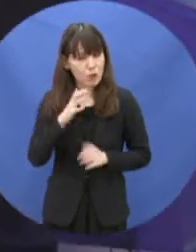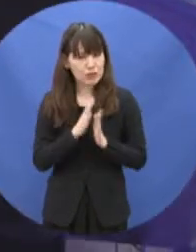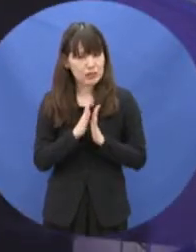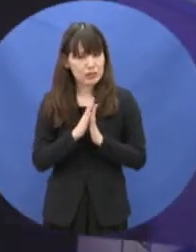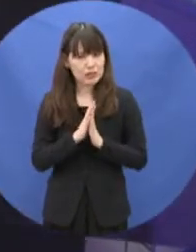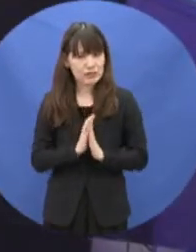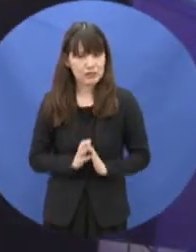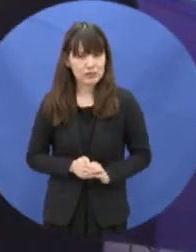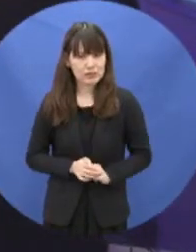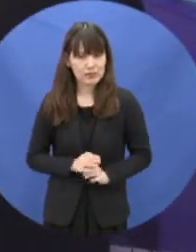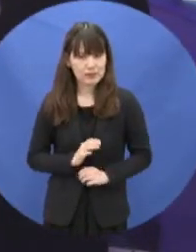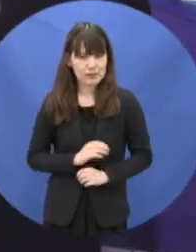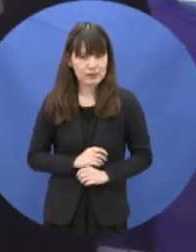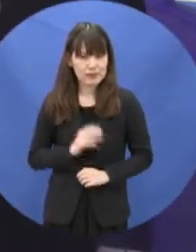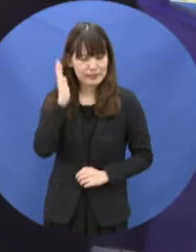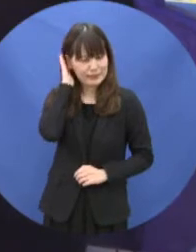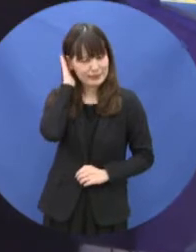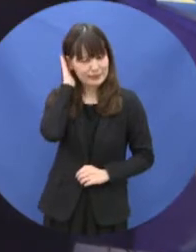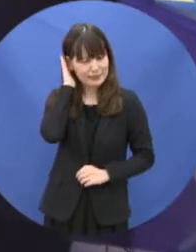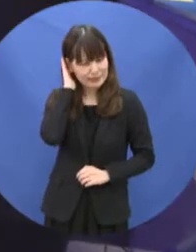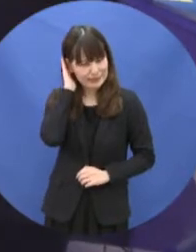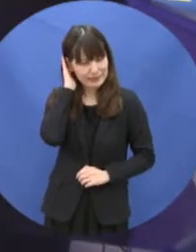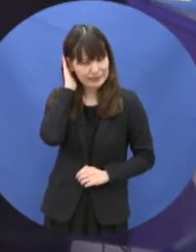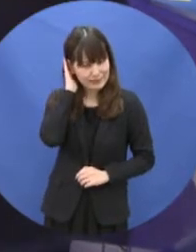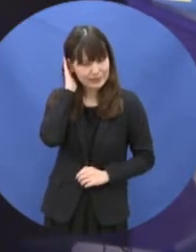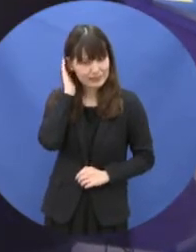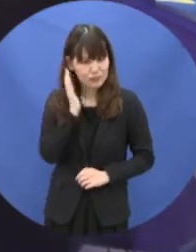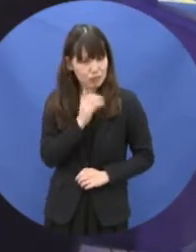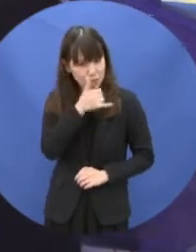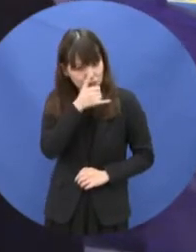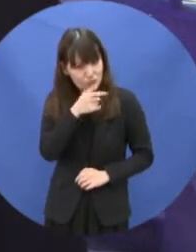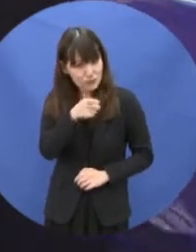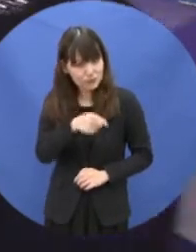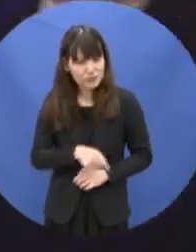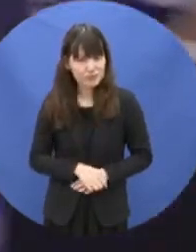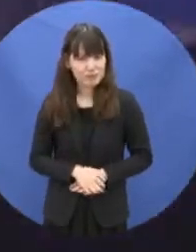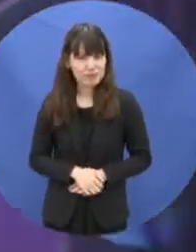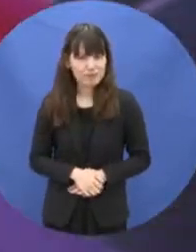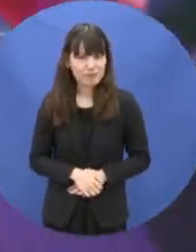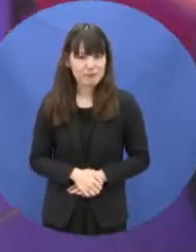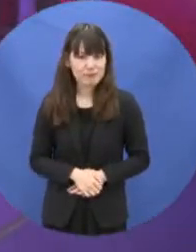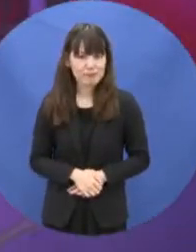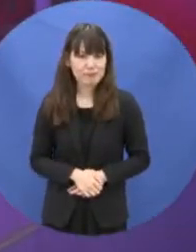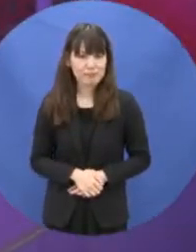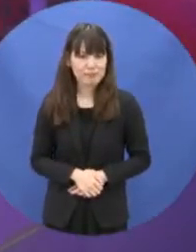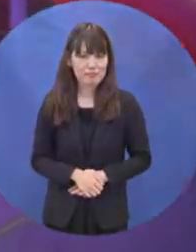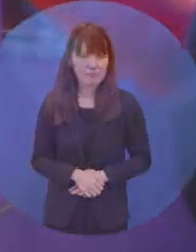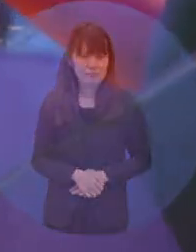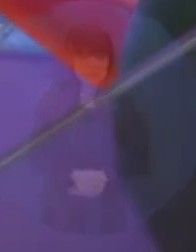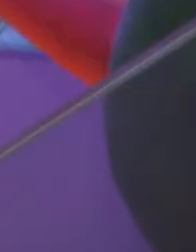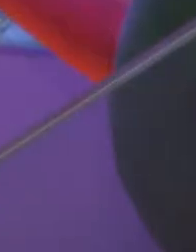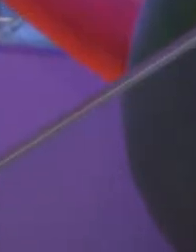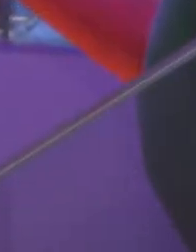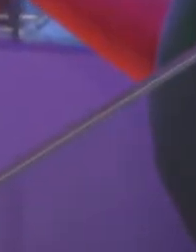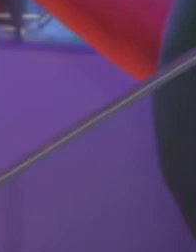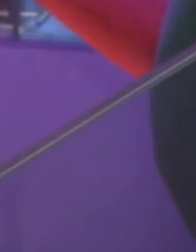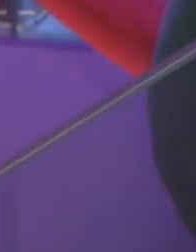ね 見解ね 岡本太郎さんじゃないのになんで照れてるん